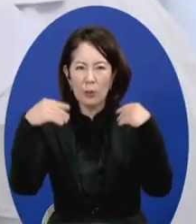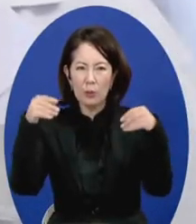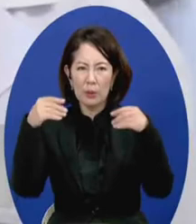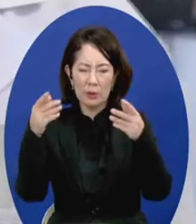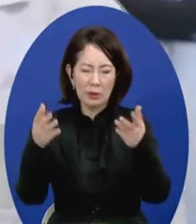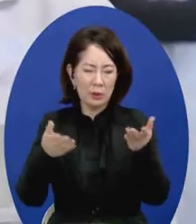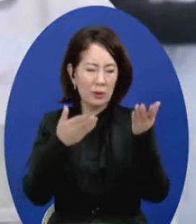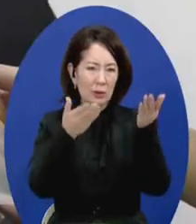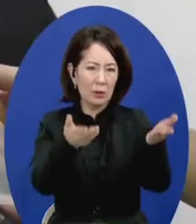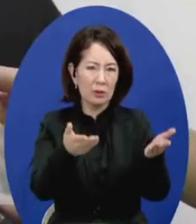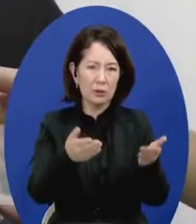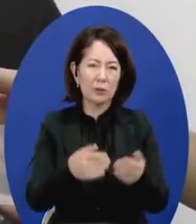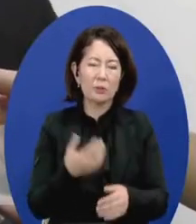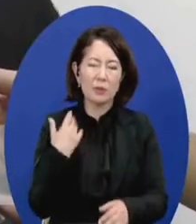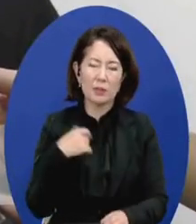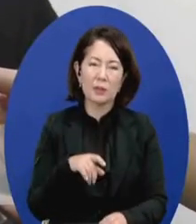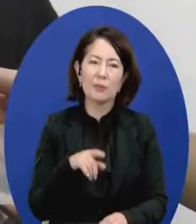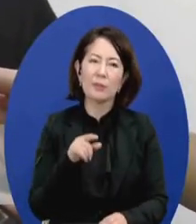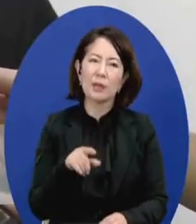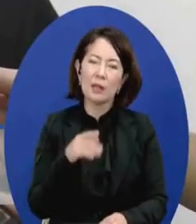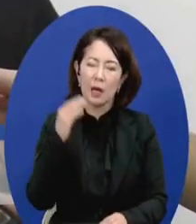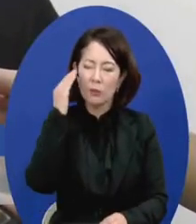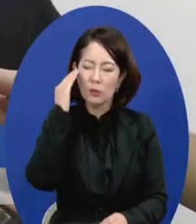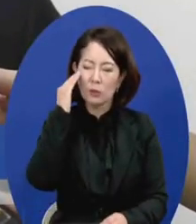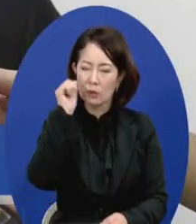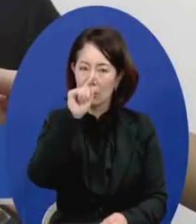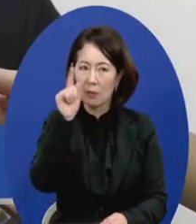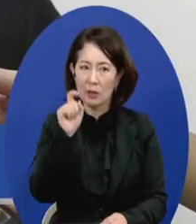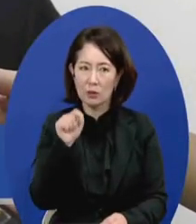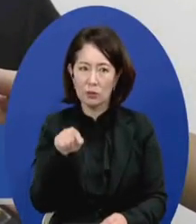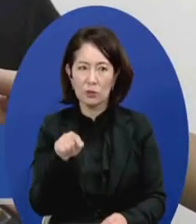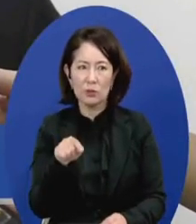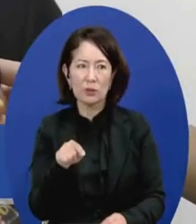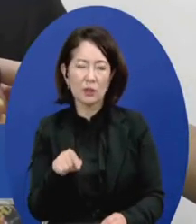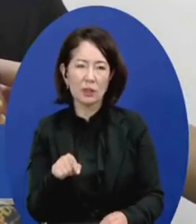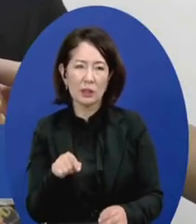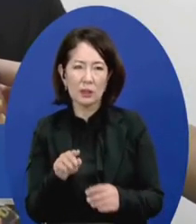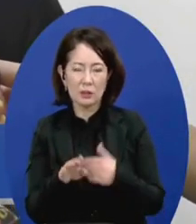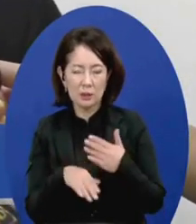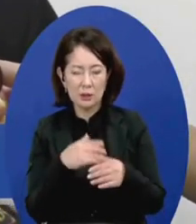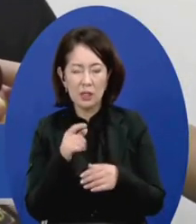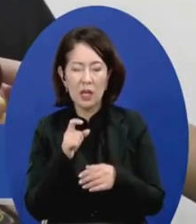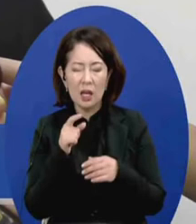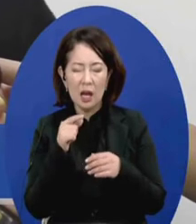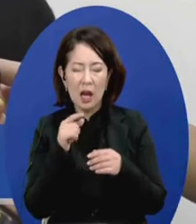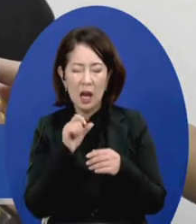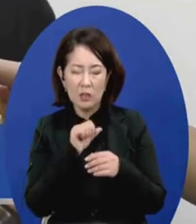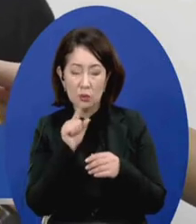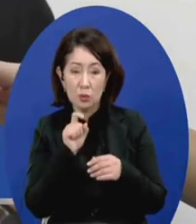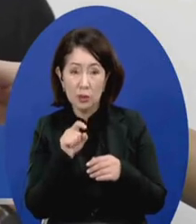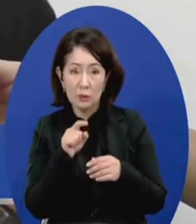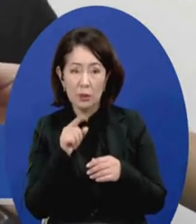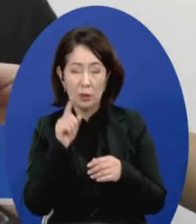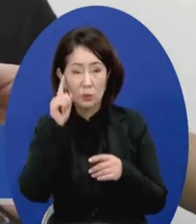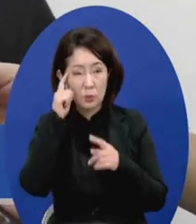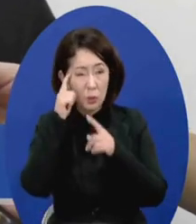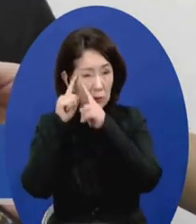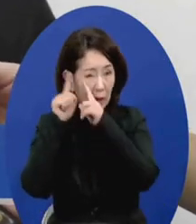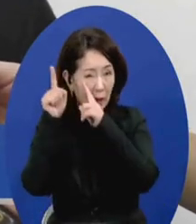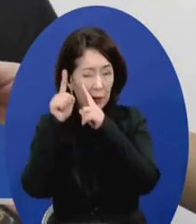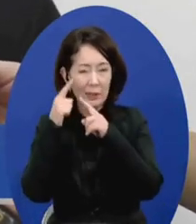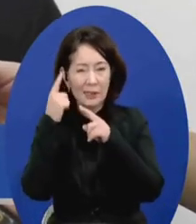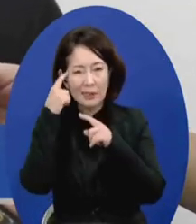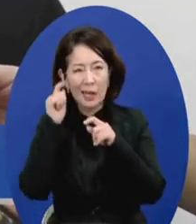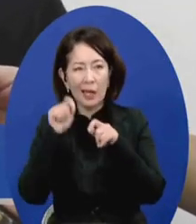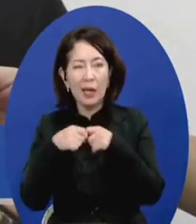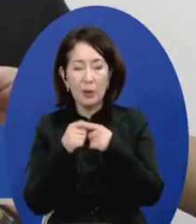сэгсрээд ингээд өгдөг багхгүй. Тэр хамгийн толгомддаг байсан зүйлүүд нь чихтээ асуу. Тэр тусмаа нөгөө цус харуул тархины